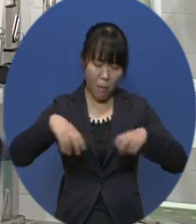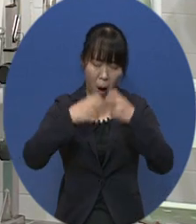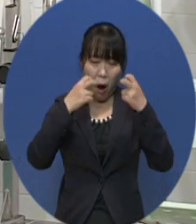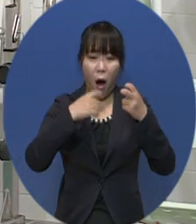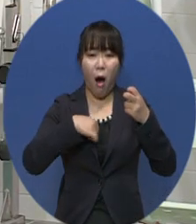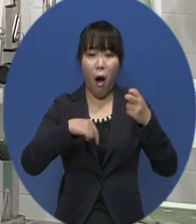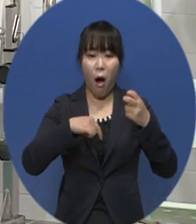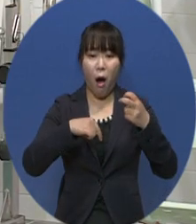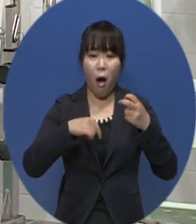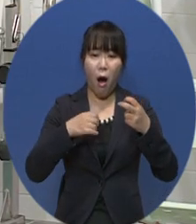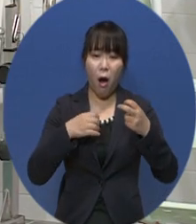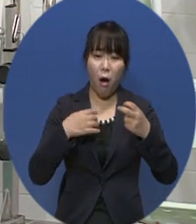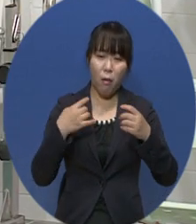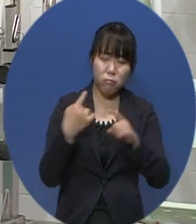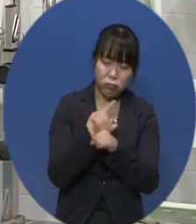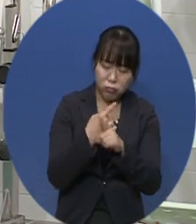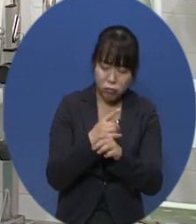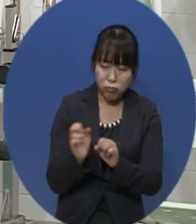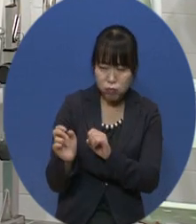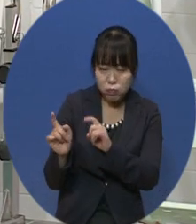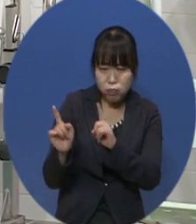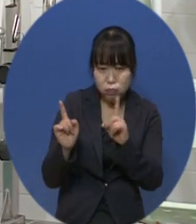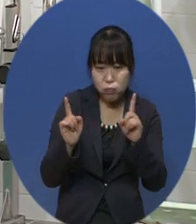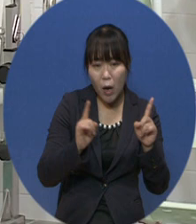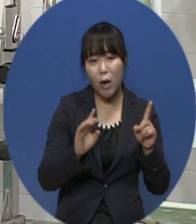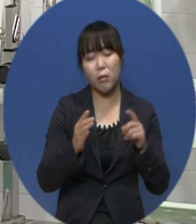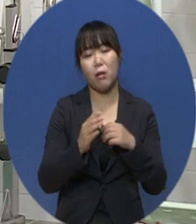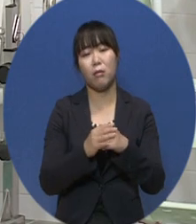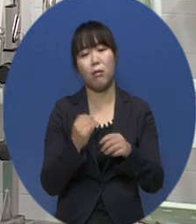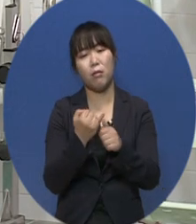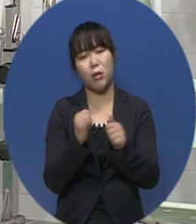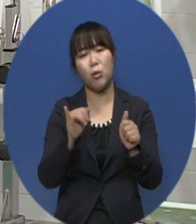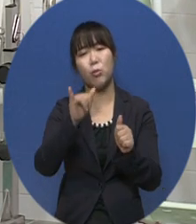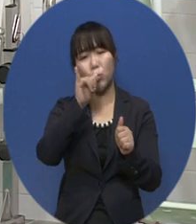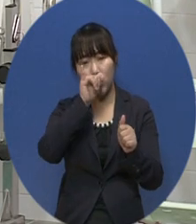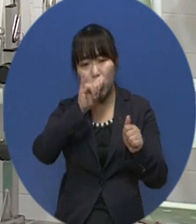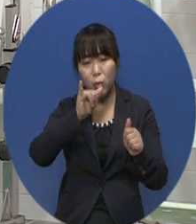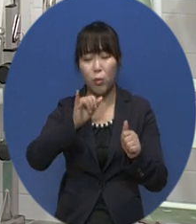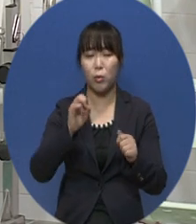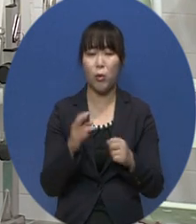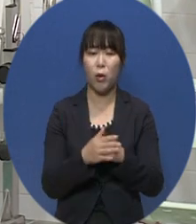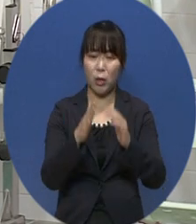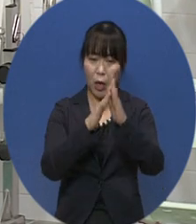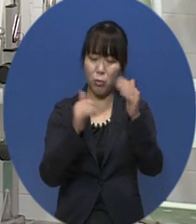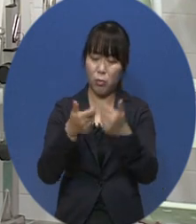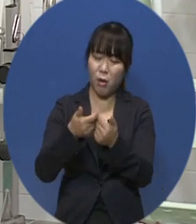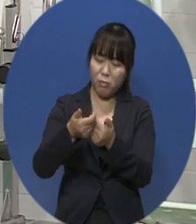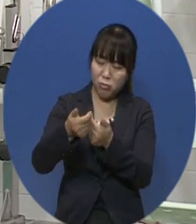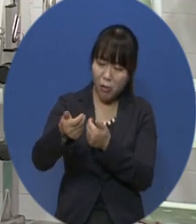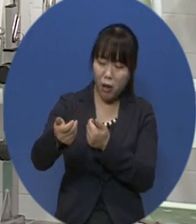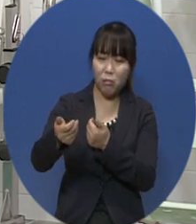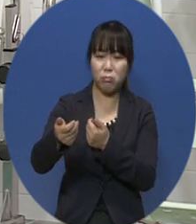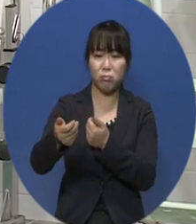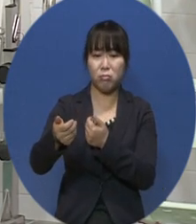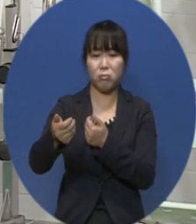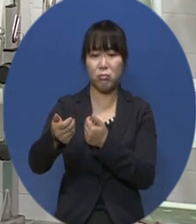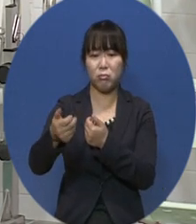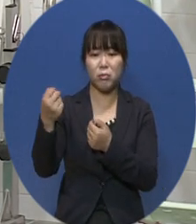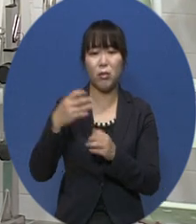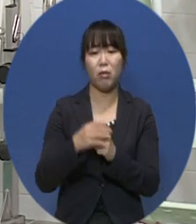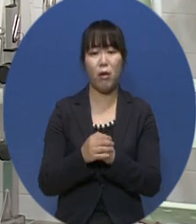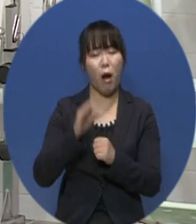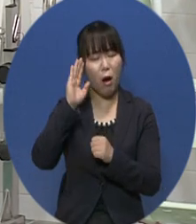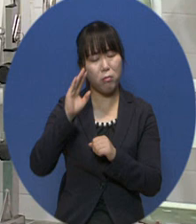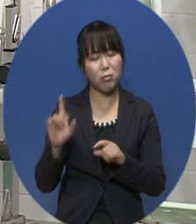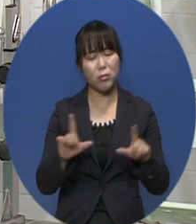받고 재활치료를 받는데 정말 뭐 이혼도 그 솔직히 네, 이혼도 네. 가족들하고도 멀어지고 네. 그 앞에 이제